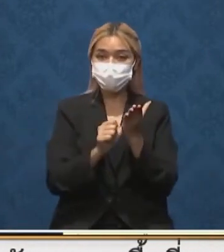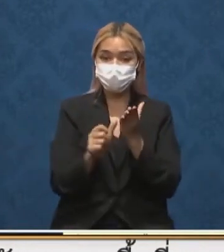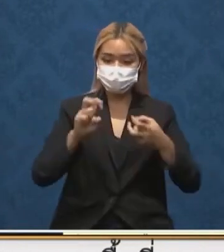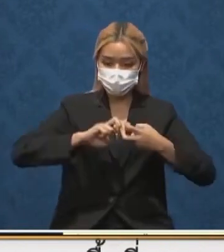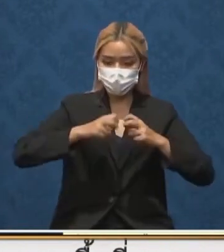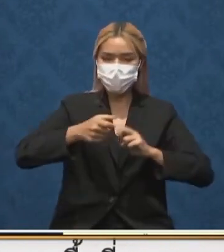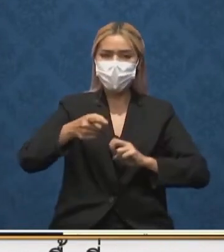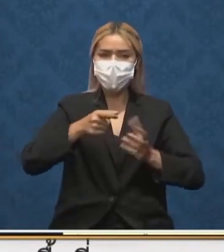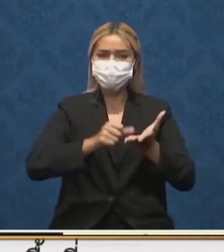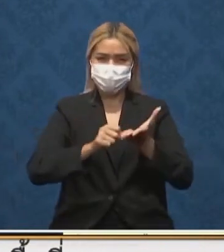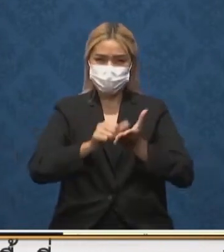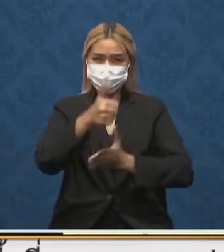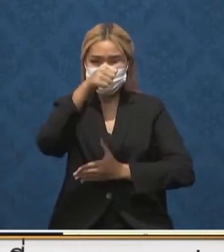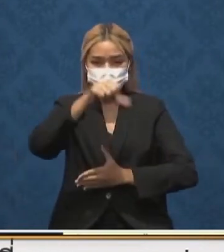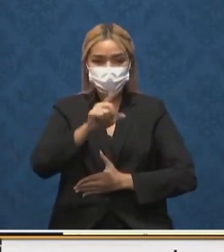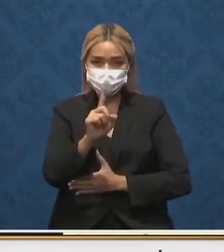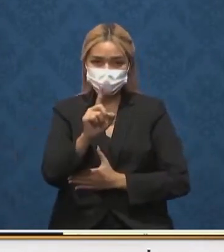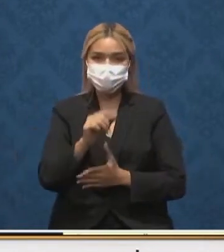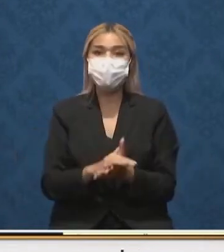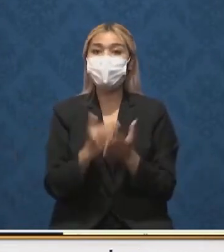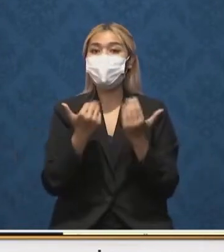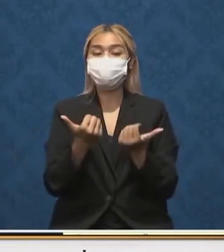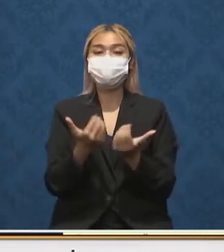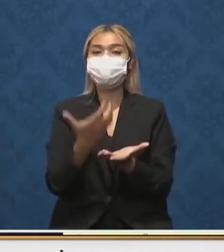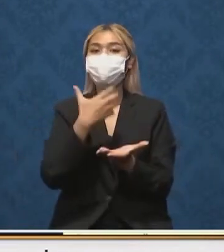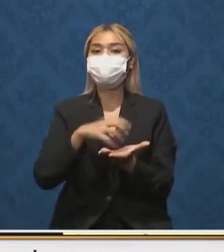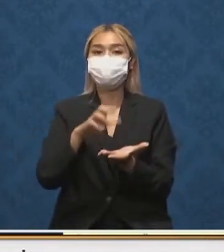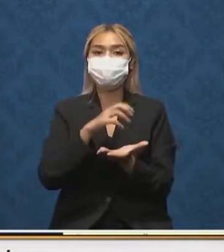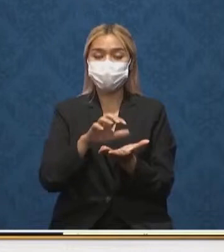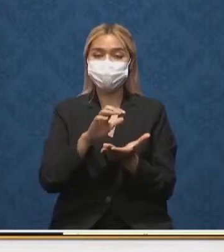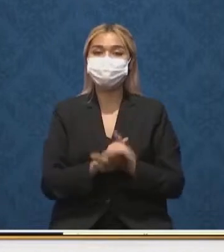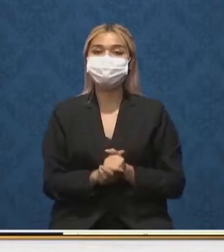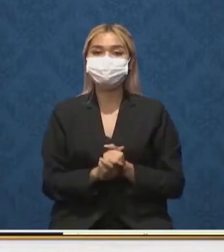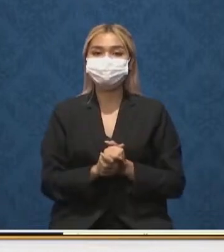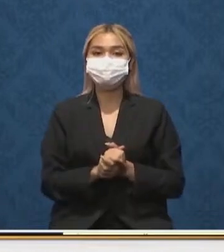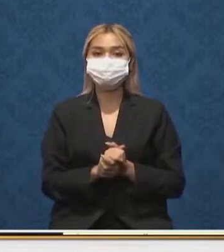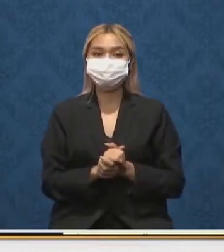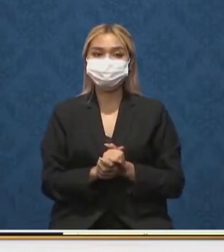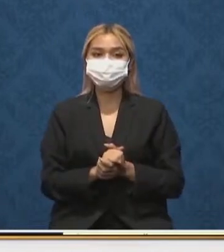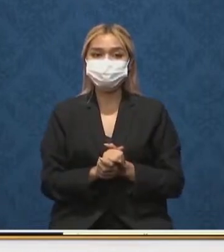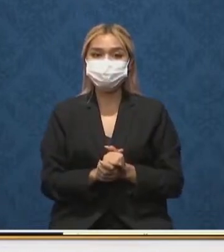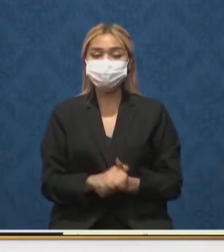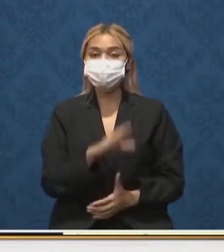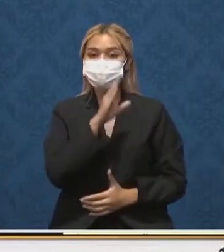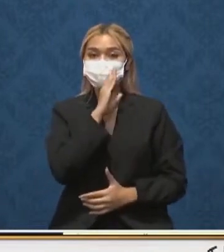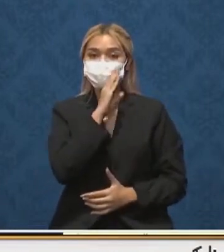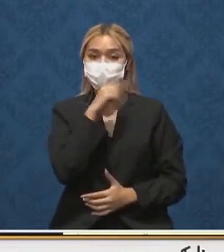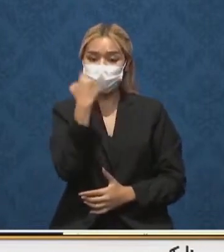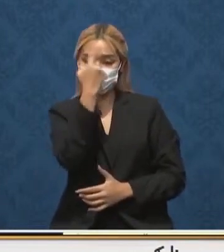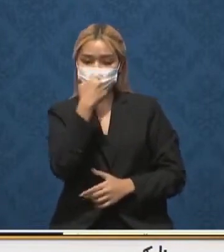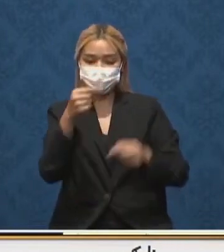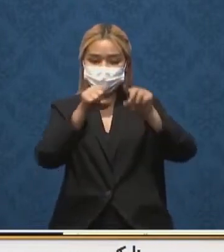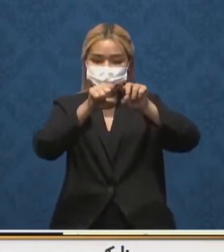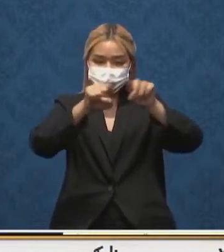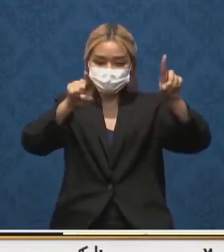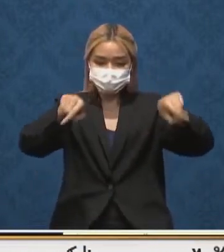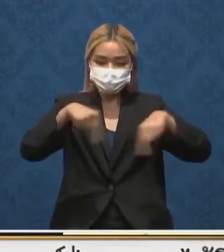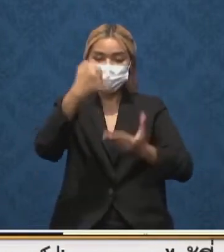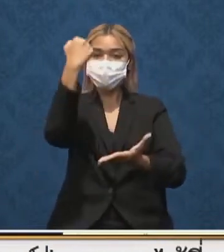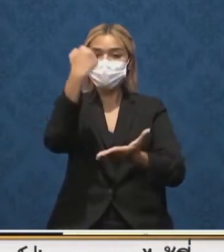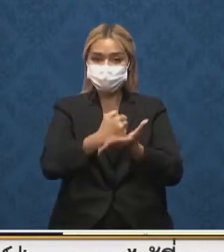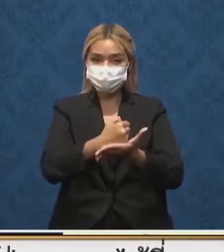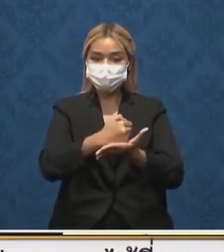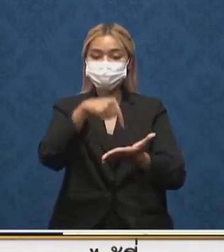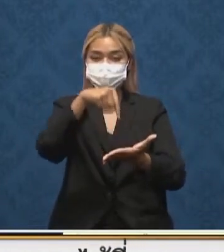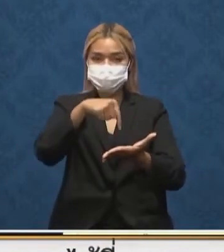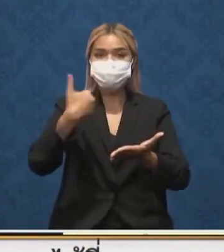เอ่อก็ต้องเรียนก่อนว่าผู้ที่มีเอกสารสิทธิ์ตรงนี้นะครับแล้วก็ไปทำ